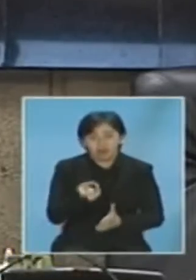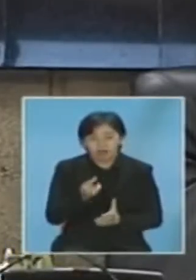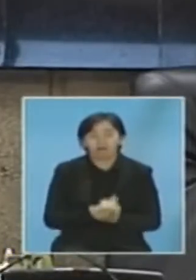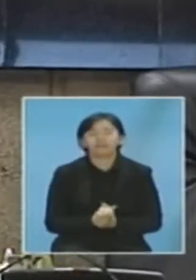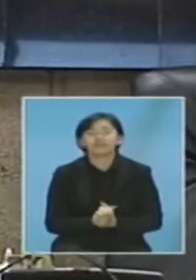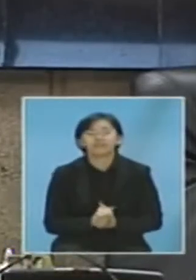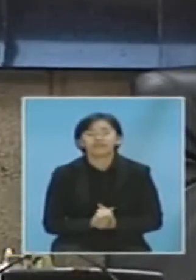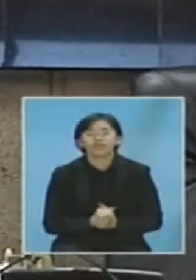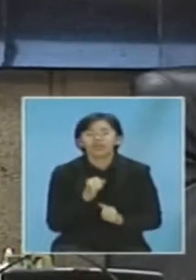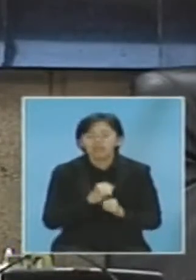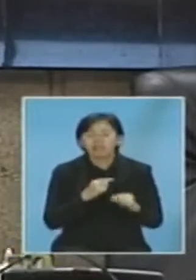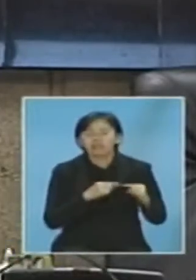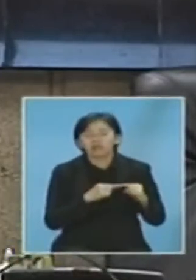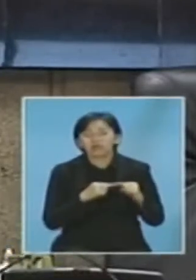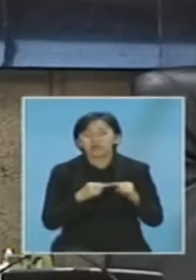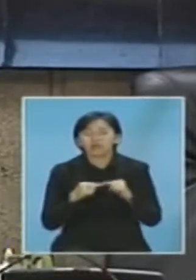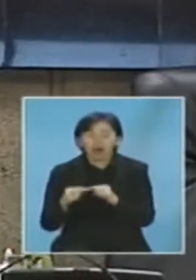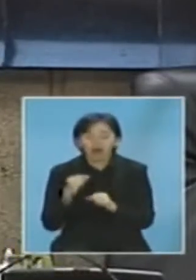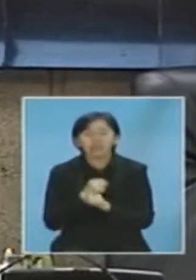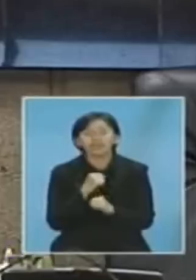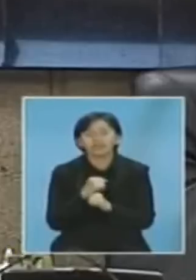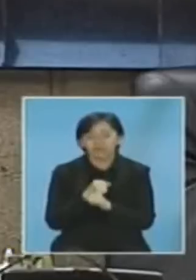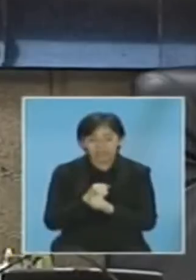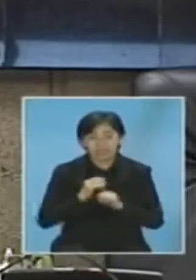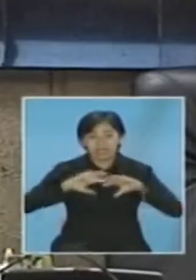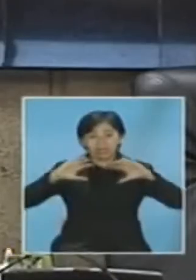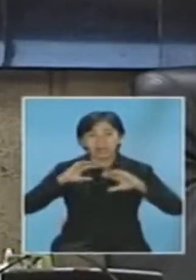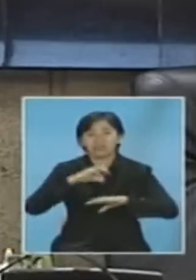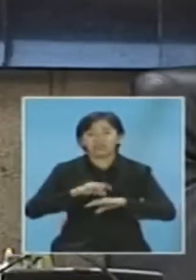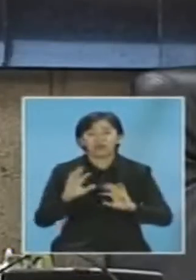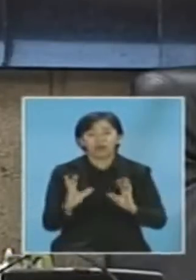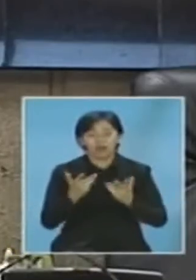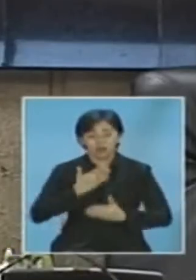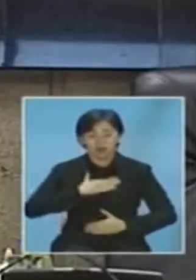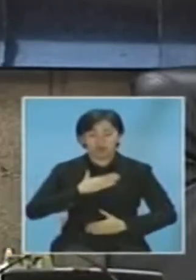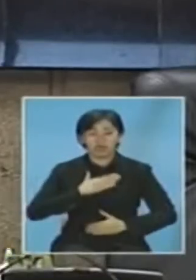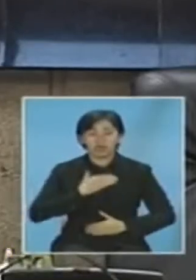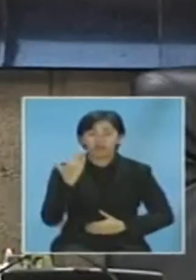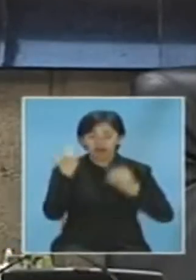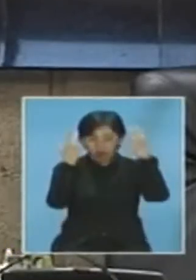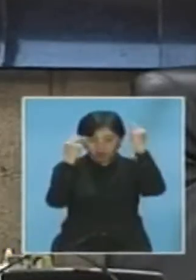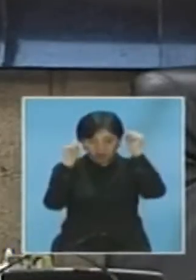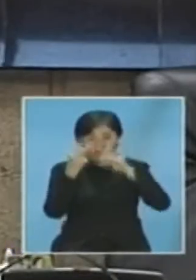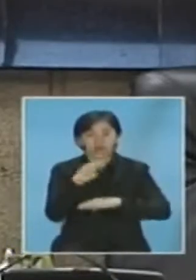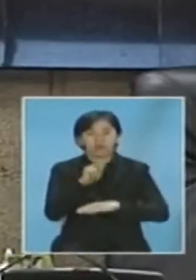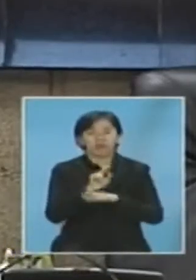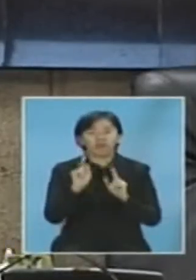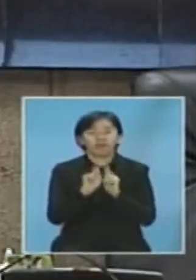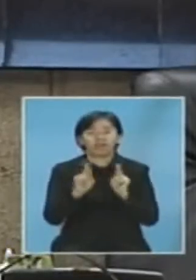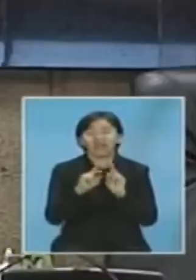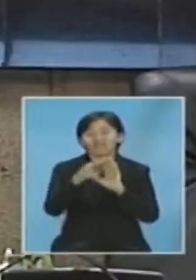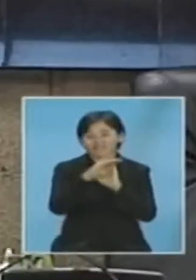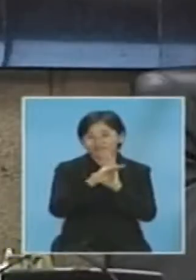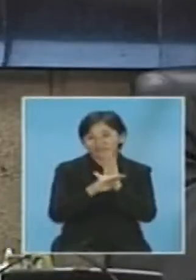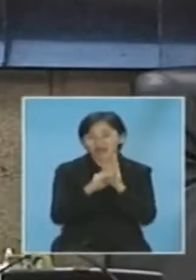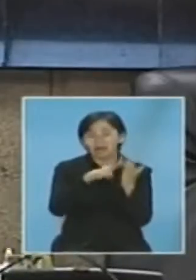าระที่รัฐบาลสิ้นสุดลงดิฉันในฐานะนายกรัฐมนตรีและประธานคณะกรรมการนโยบายข้าวแห่งชา